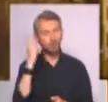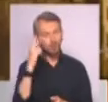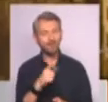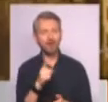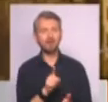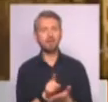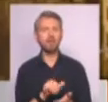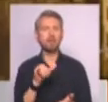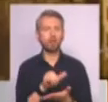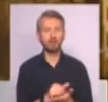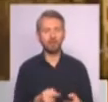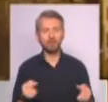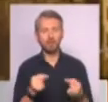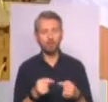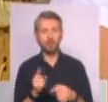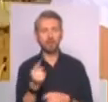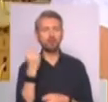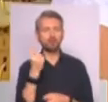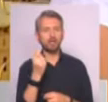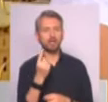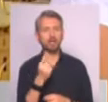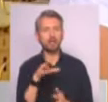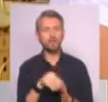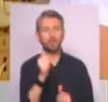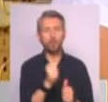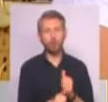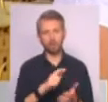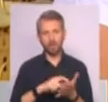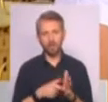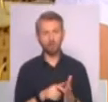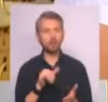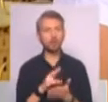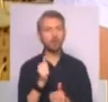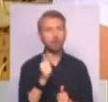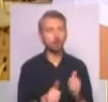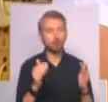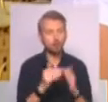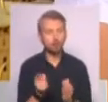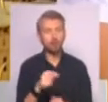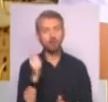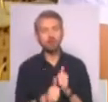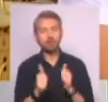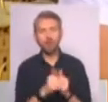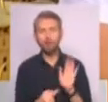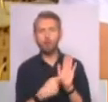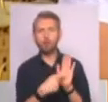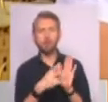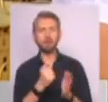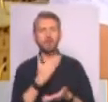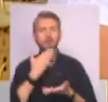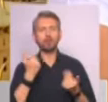має встановлювати відповідні лічильники в кожну квартиру, встановлює на кожний будинок. Причому доволі часто посилається на